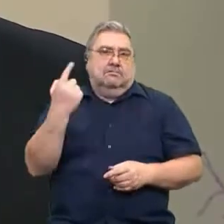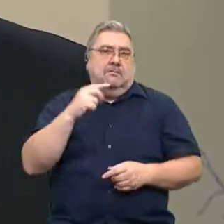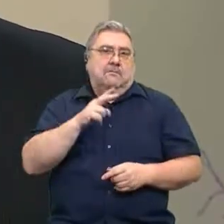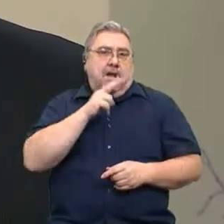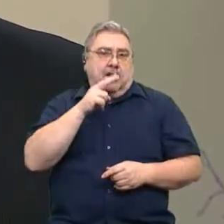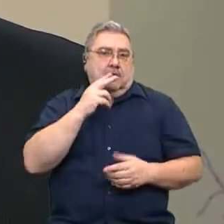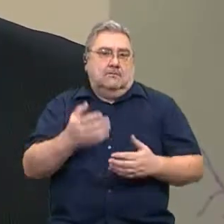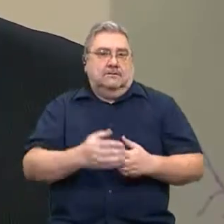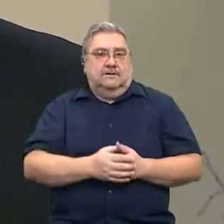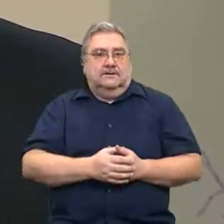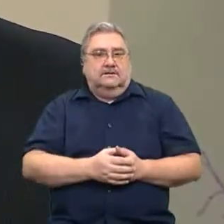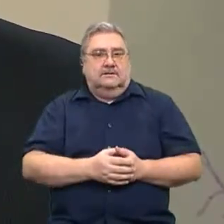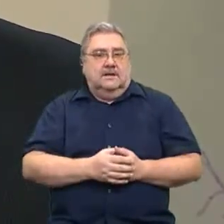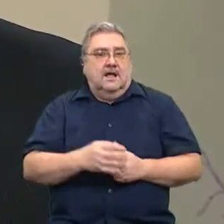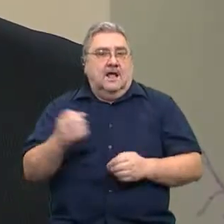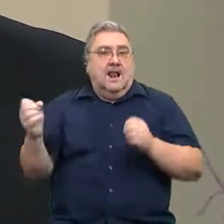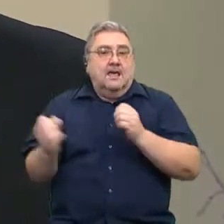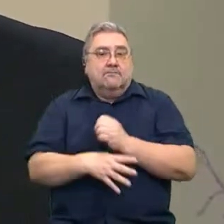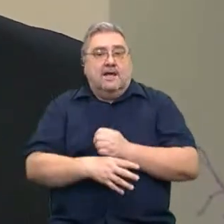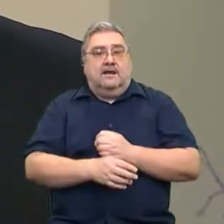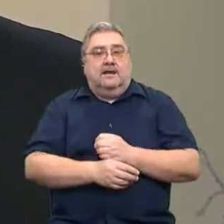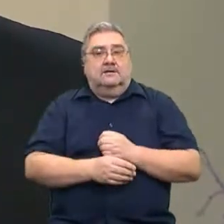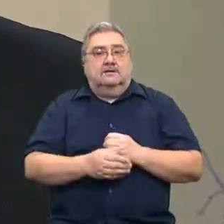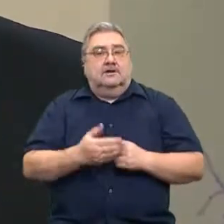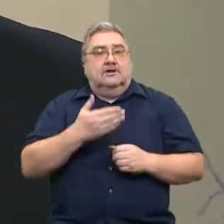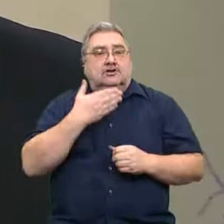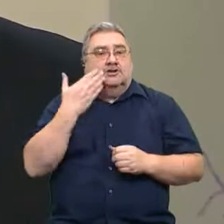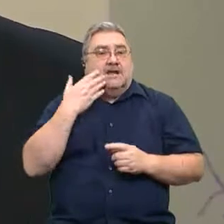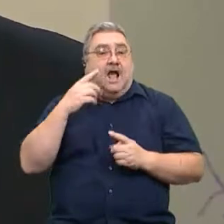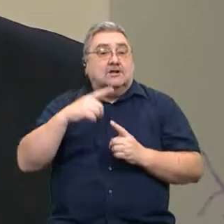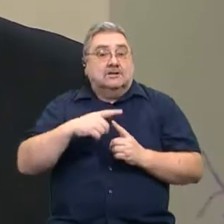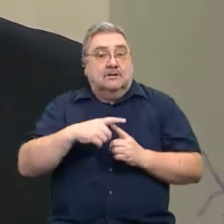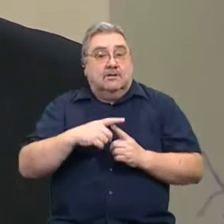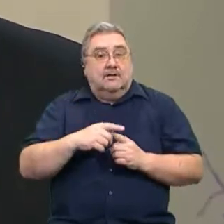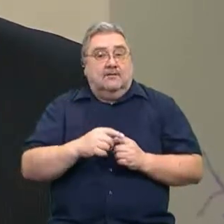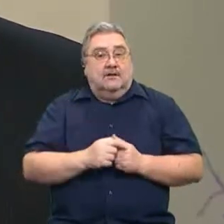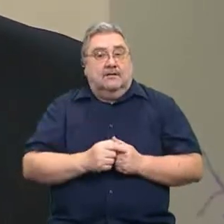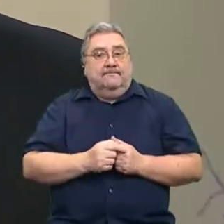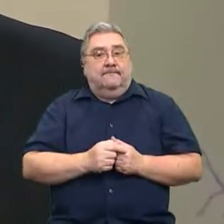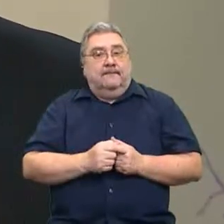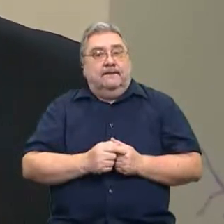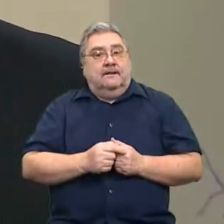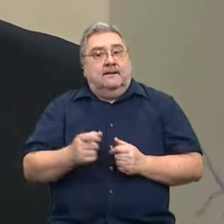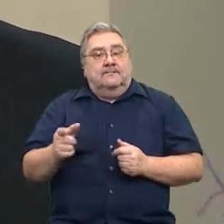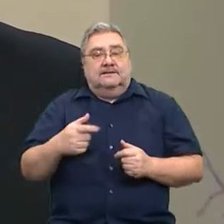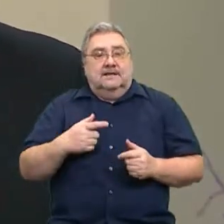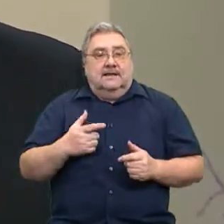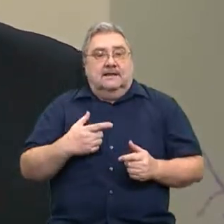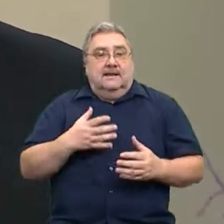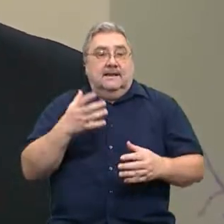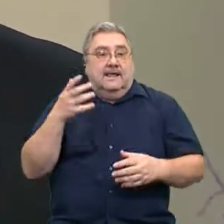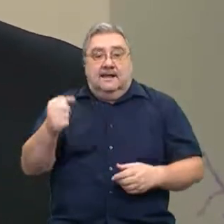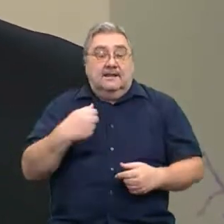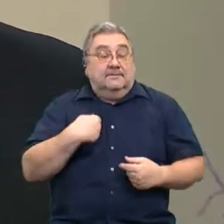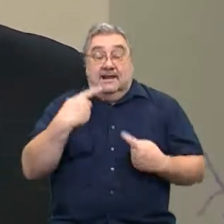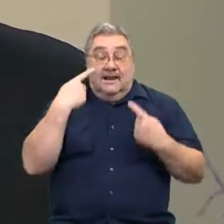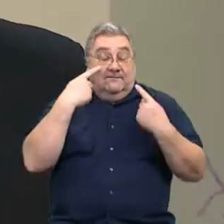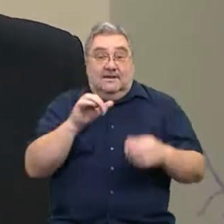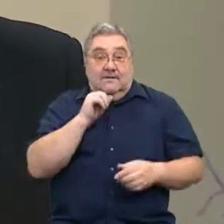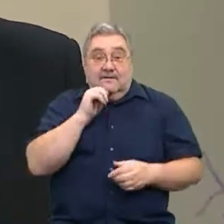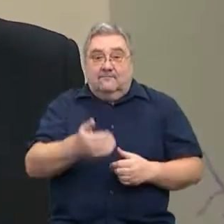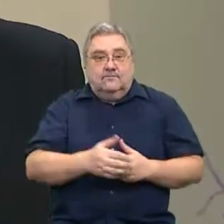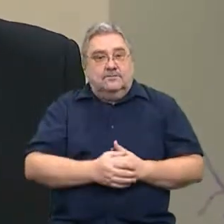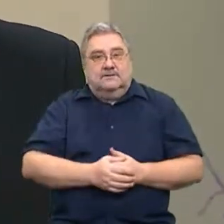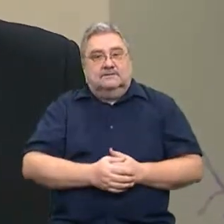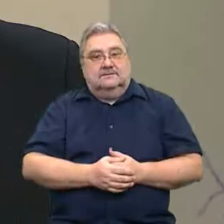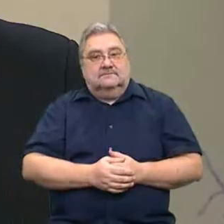Pardubic, z Liberce, z České Třebové, mám výborného implantologa, čili my se nezastihneme, my se nevidíme, jo. Takže